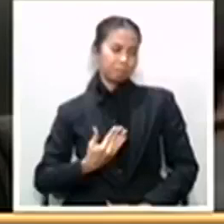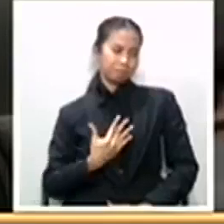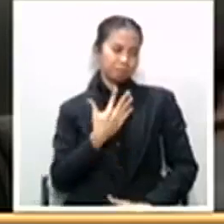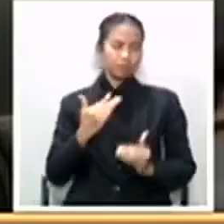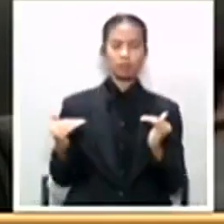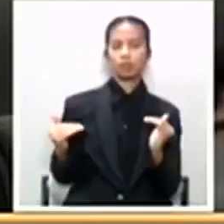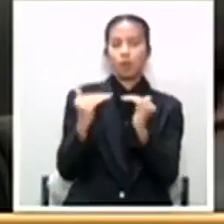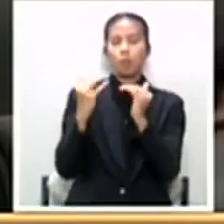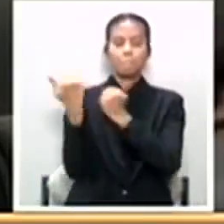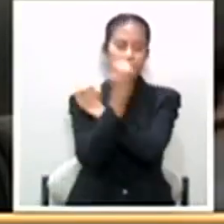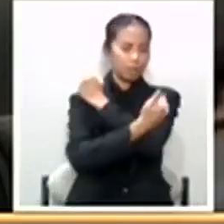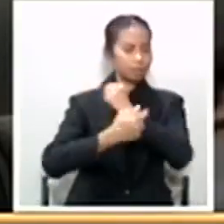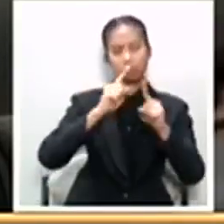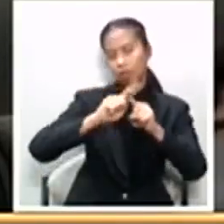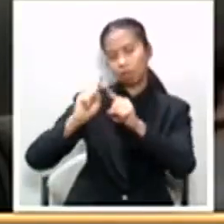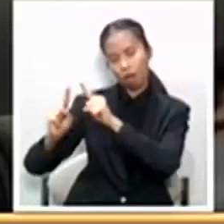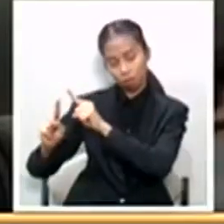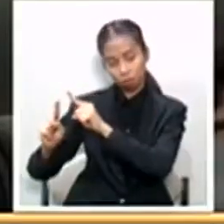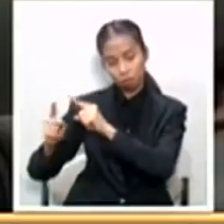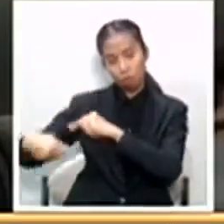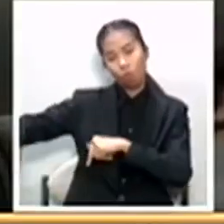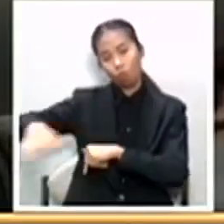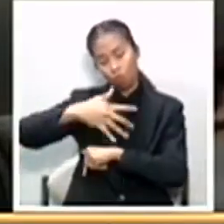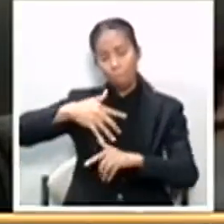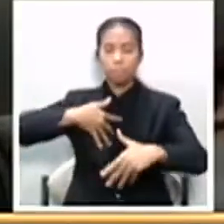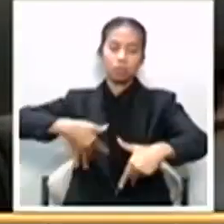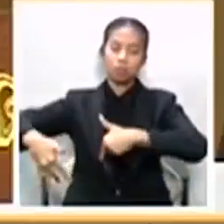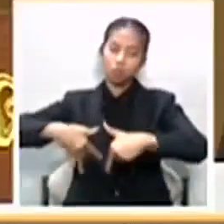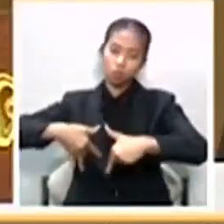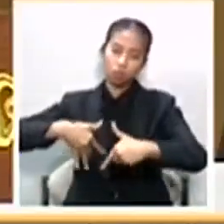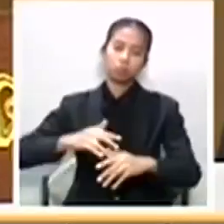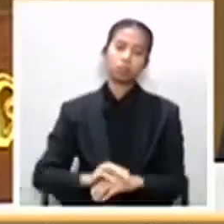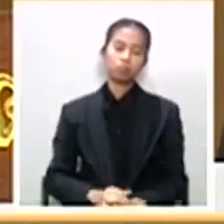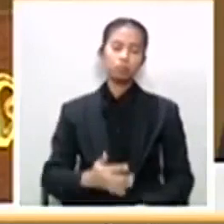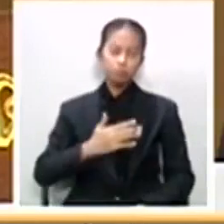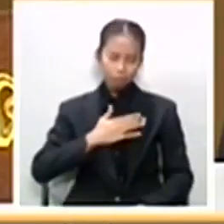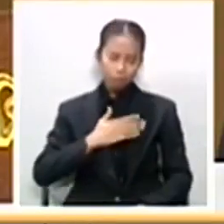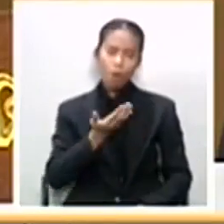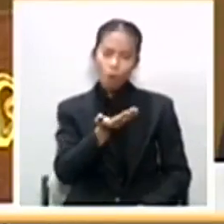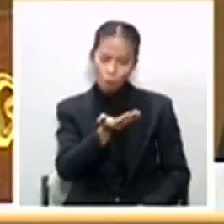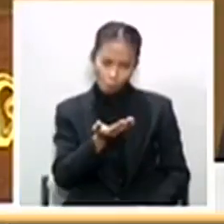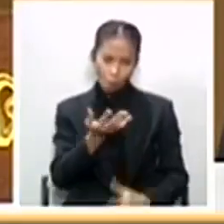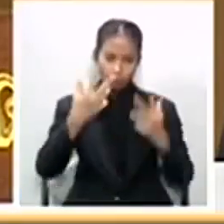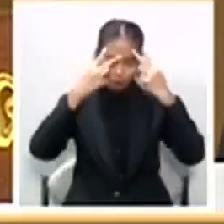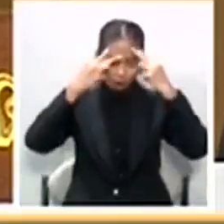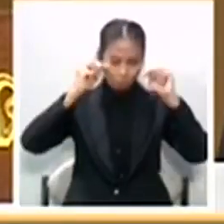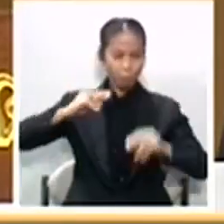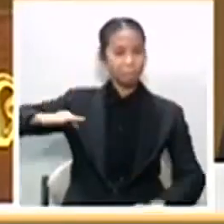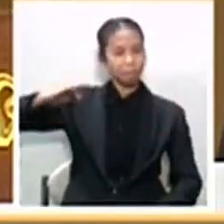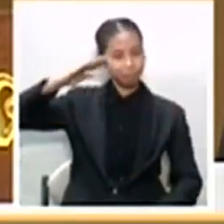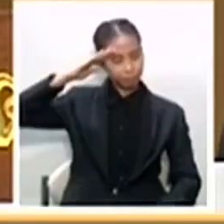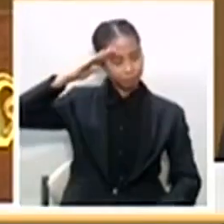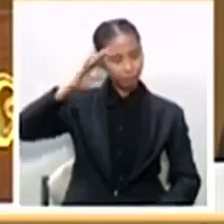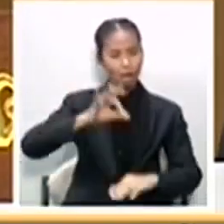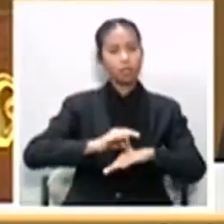เป็นเกียรติเป็นศรีต่อประเทศต่อประมุขแห่งรัฐและต่อประชาชนคนไทยทั้งชาติผมขอเรียกร้องให้ท่านพลเอกประยุทธ์จันทร์โอชาล